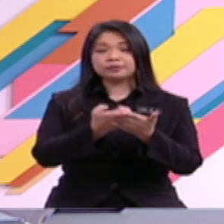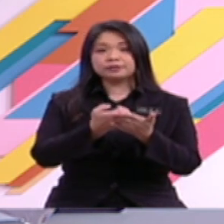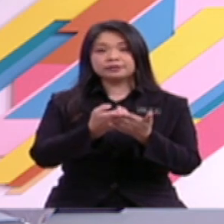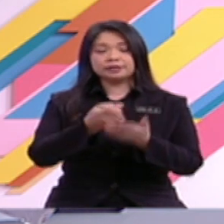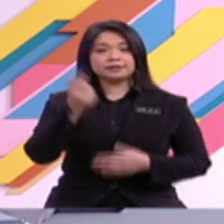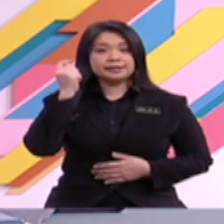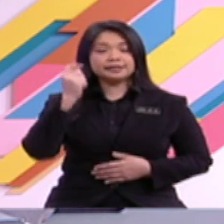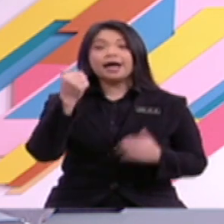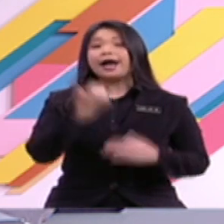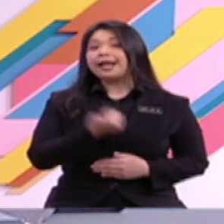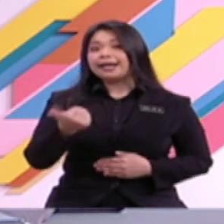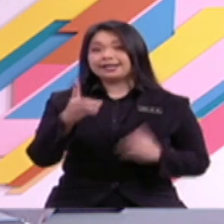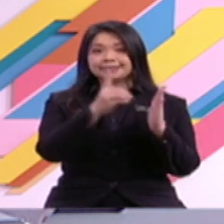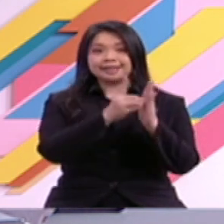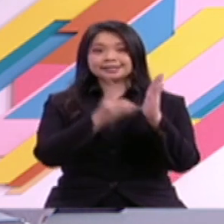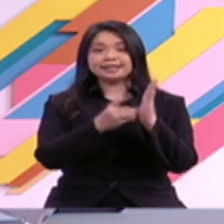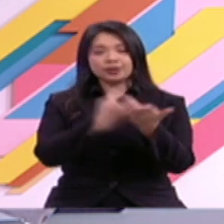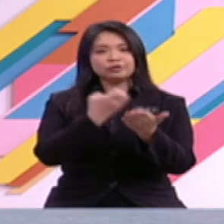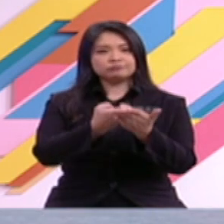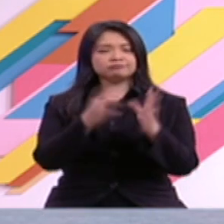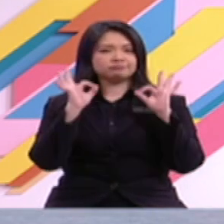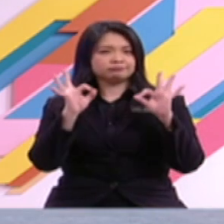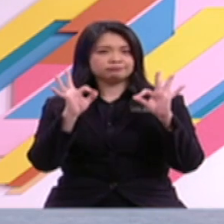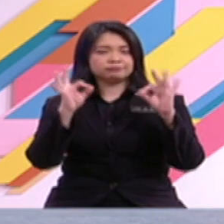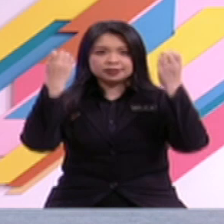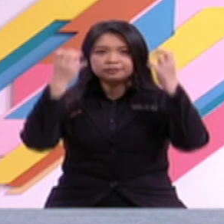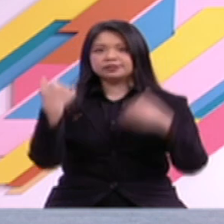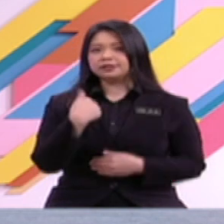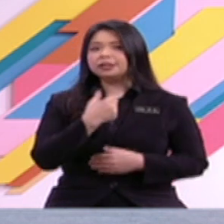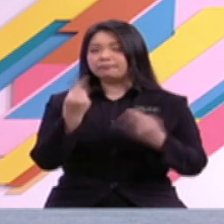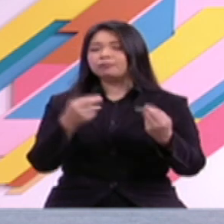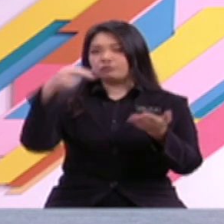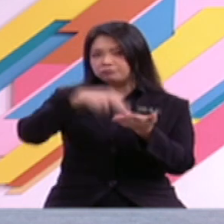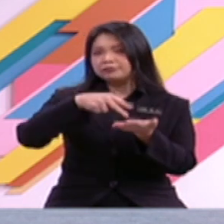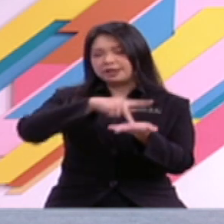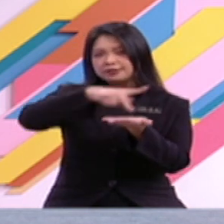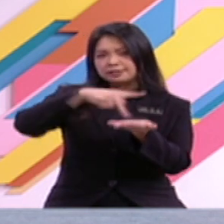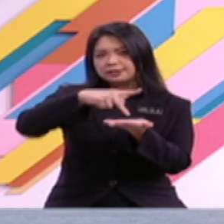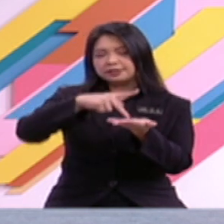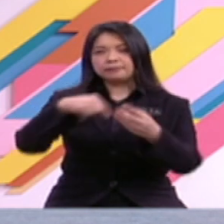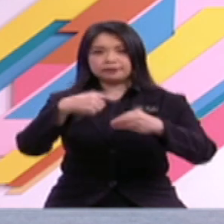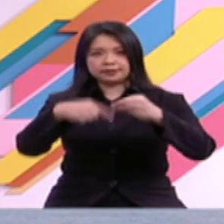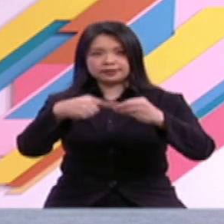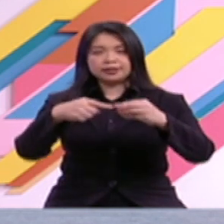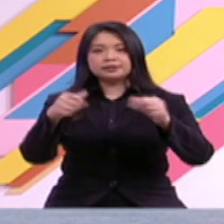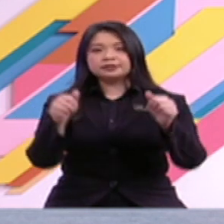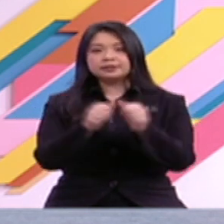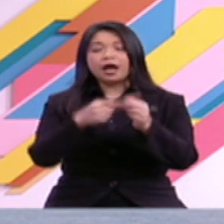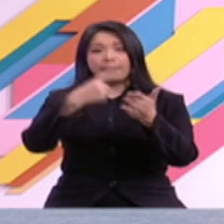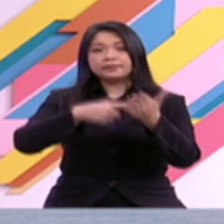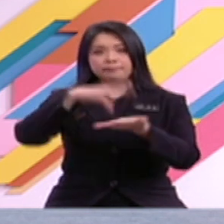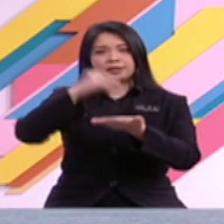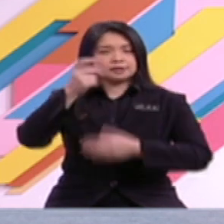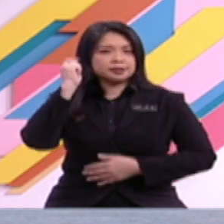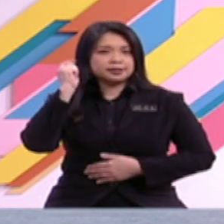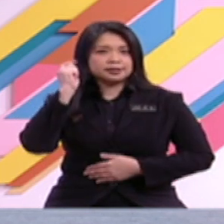topik kita alat dasar ekonomi Oke kita anak buah ulang kaji boleh-boleh berkenaan dengan apa yang kita belajar tadi ada di